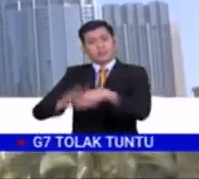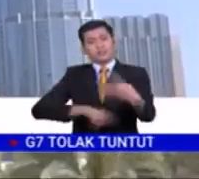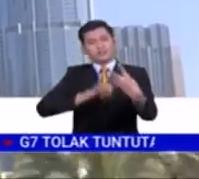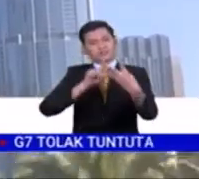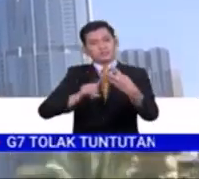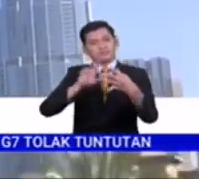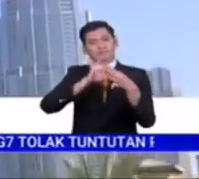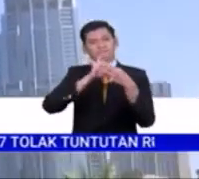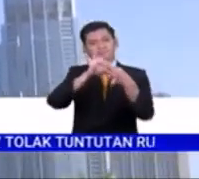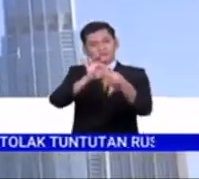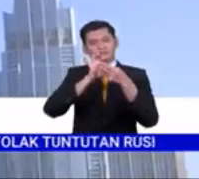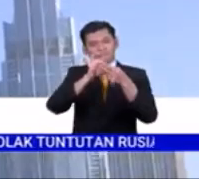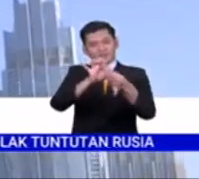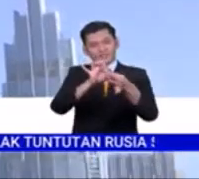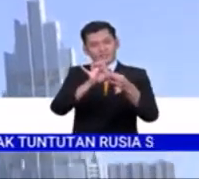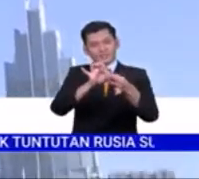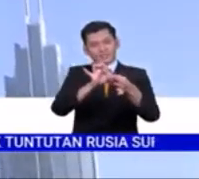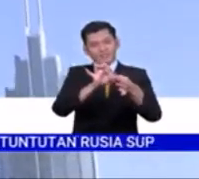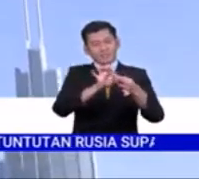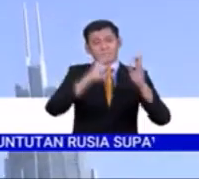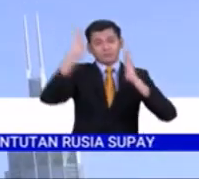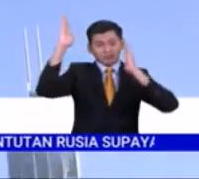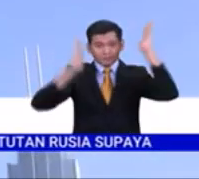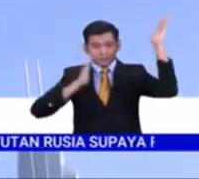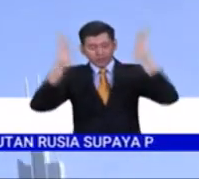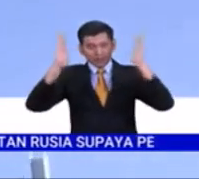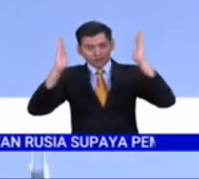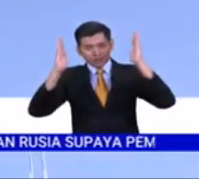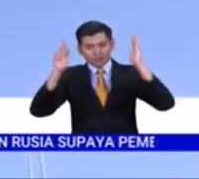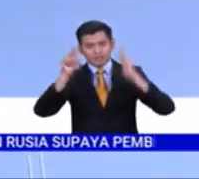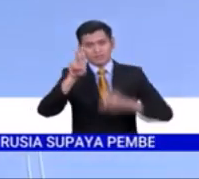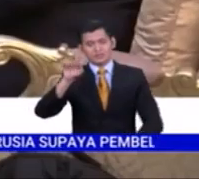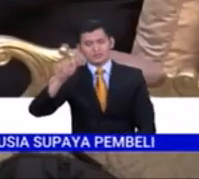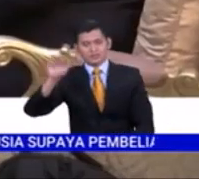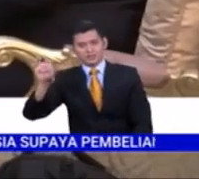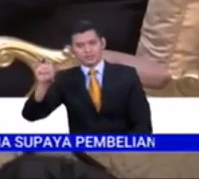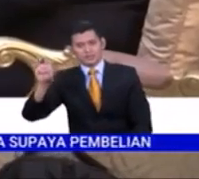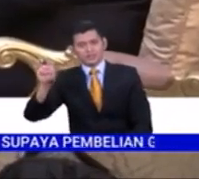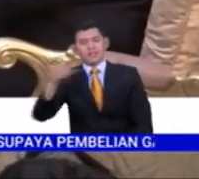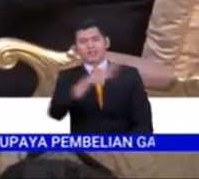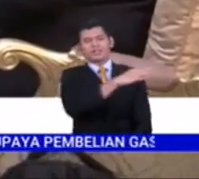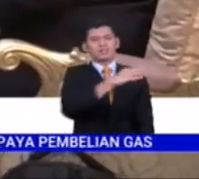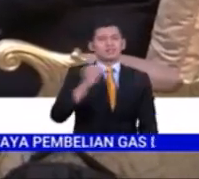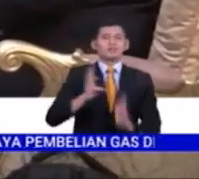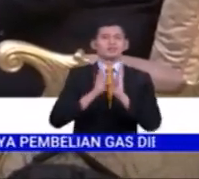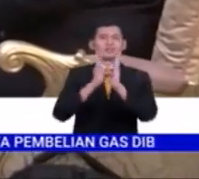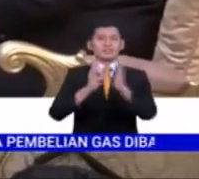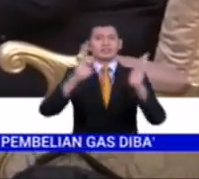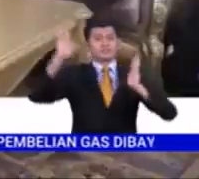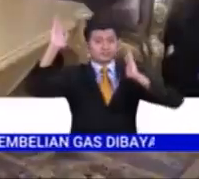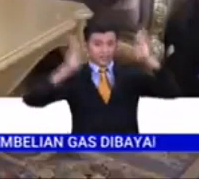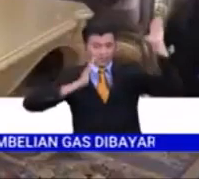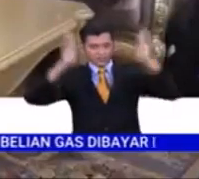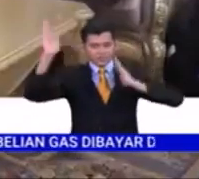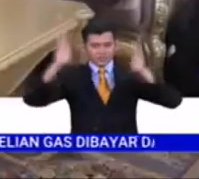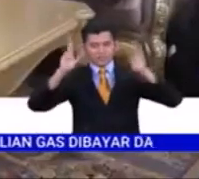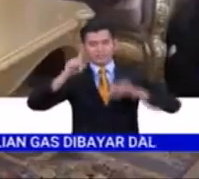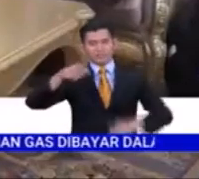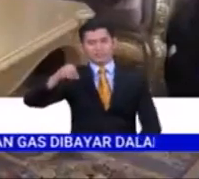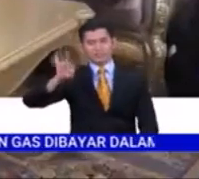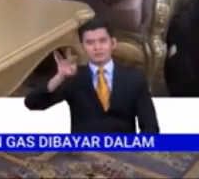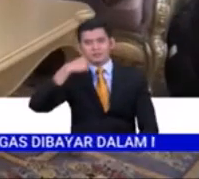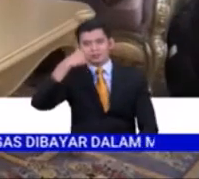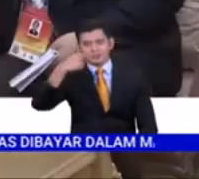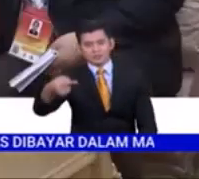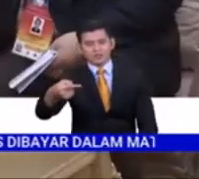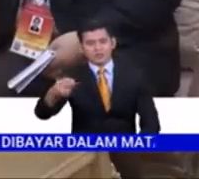antara kedua negara dalam peringkat melibatkan pemimpin tertinggi. Malah Duta Besar Malaysia ke UAE Tariq Sofian berkata,